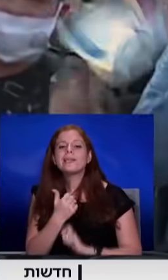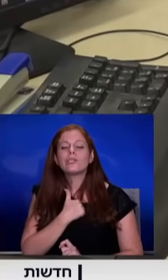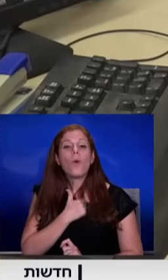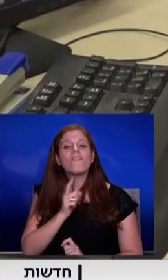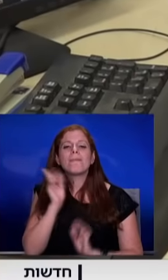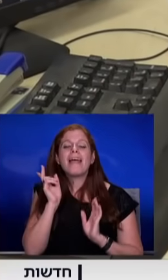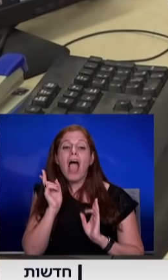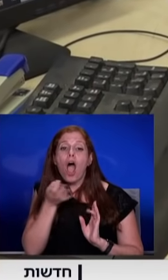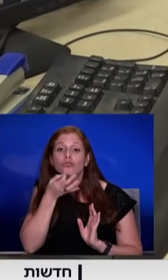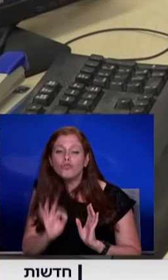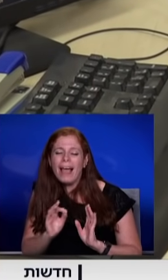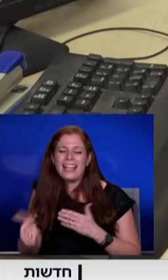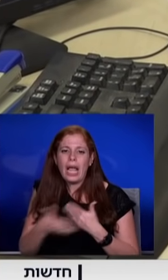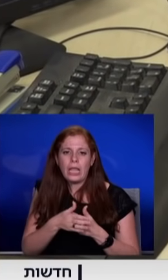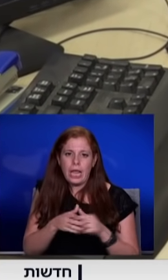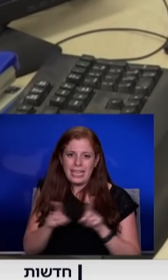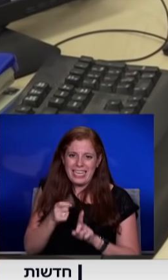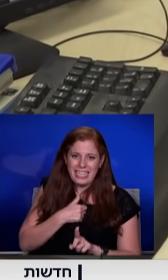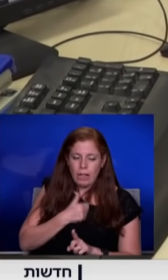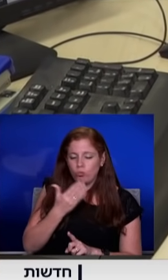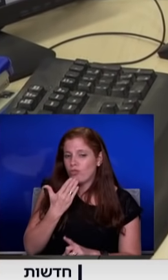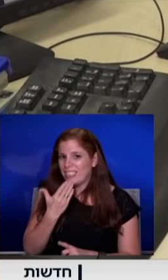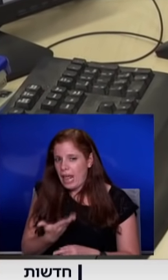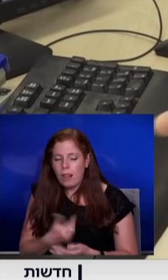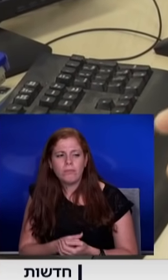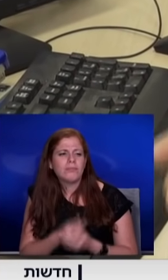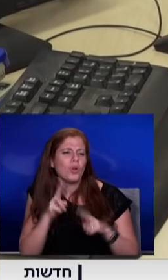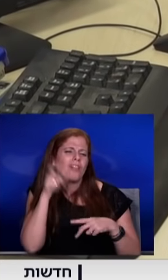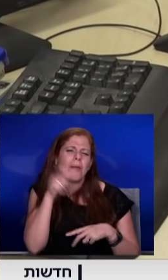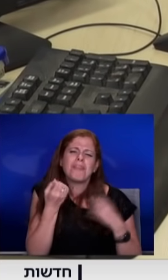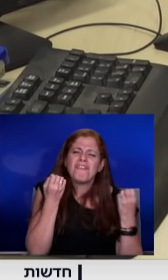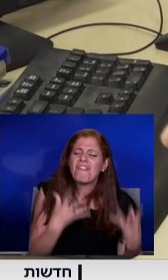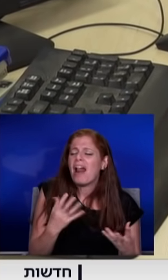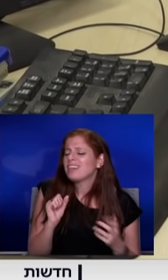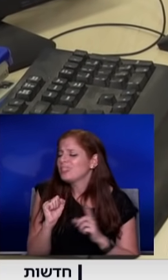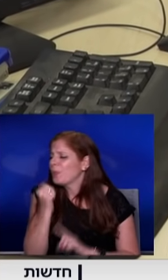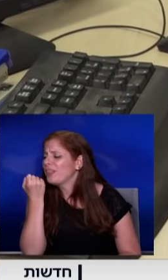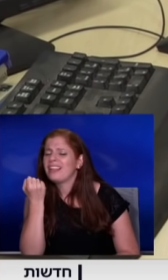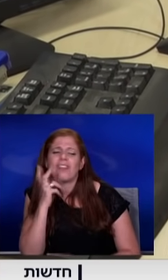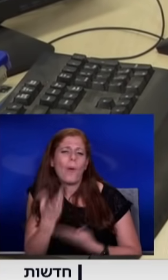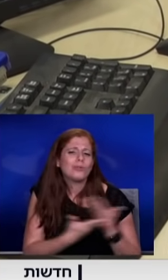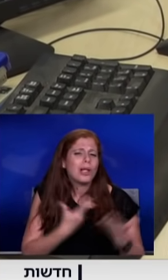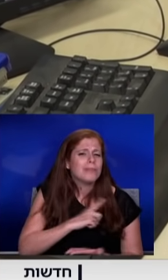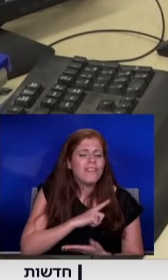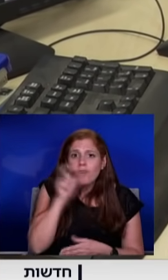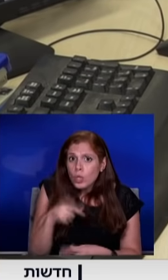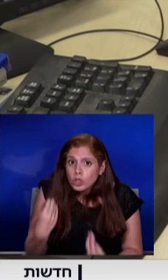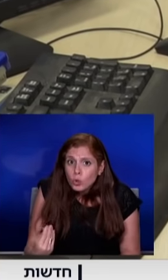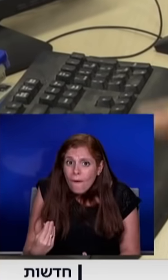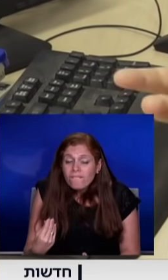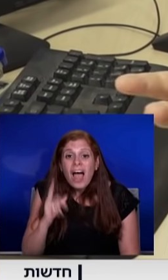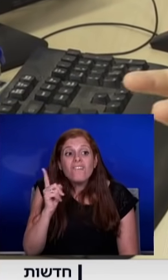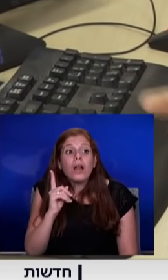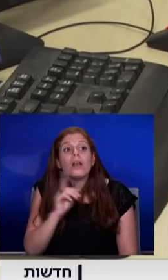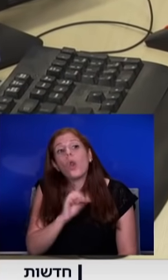וישראל. אתה יכול להיות אדם נפלא, אתה יכול להיות אדם מקסים, אתה יכול להיות ציוני, אתה יכול לשרת בצבא ולהיות איש טוב, אבל